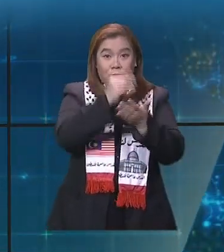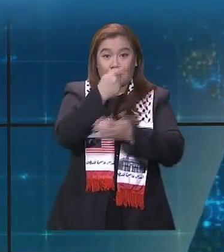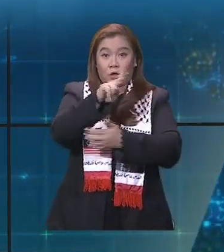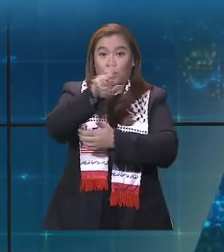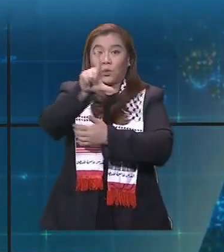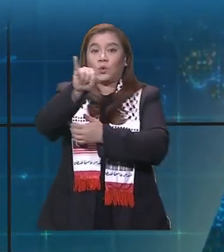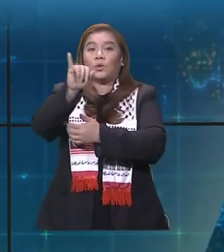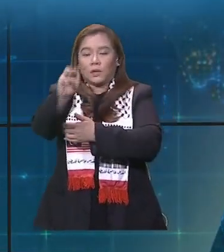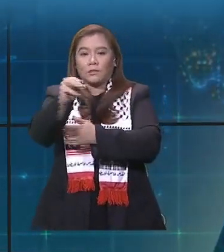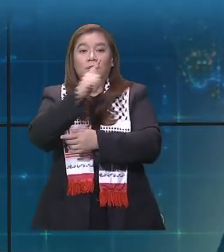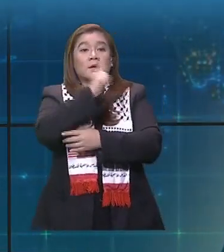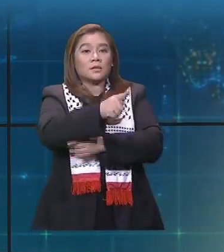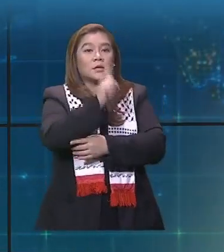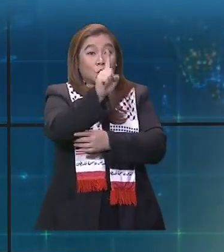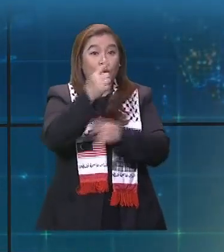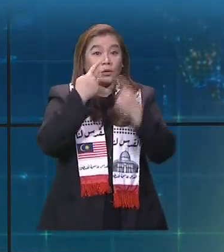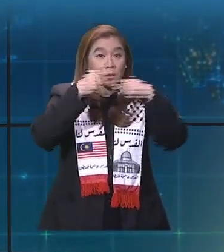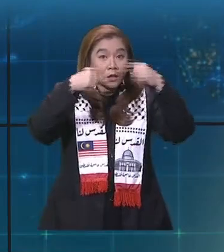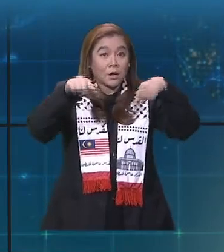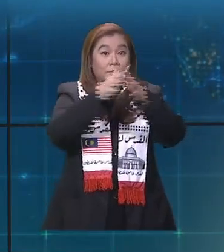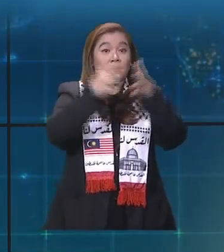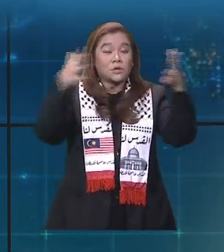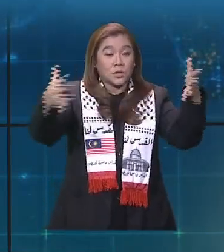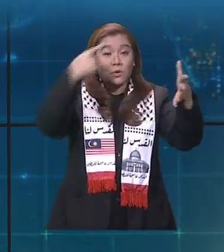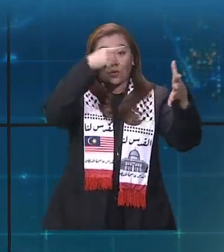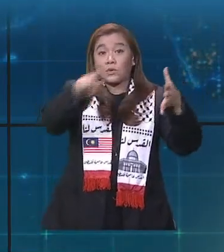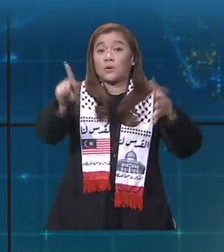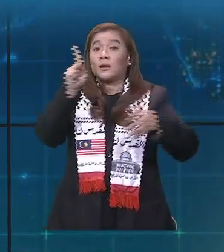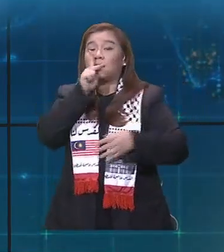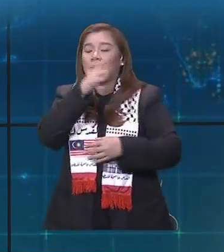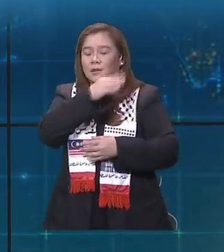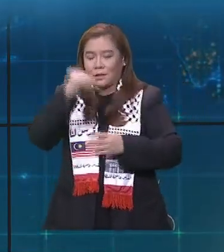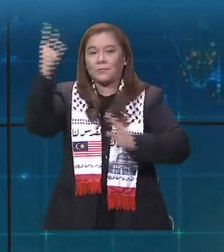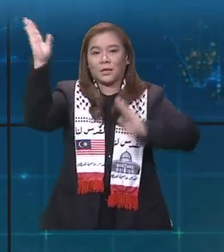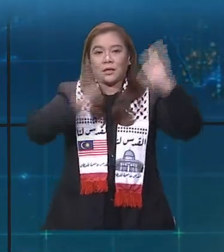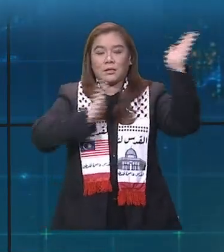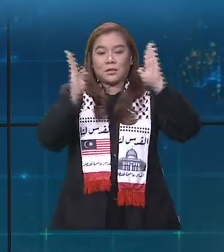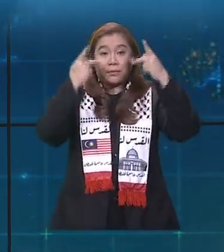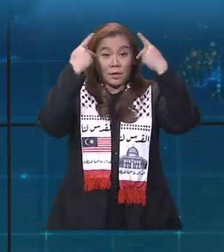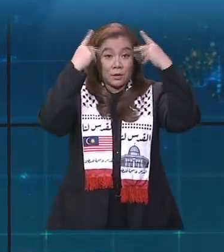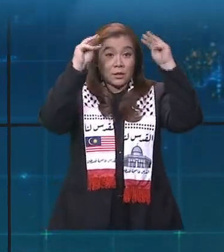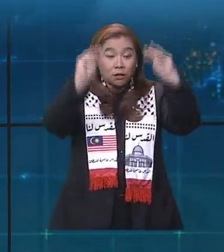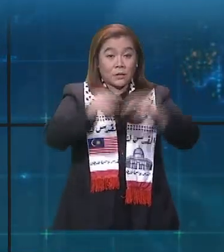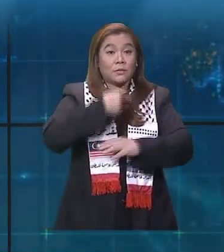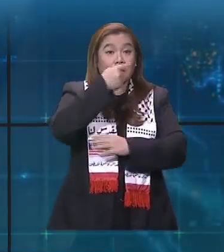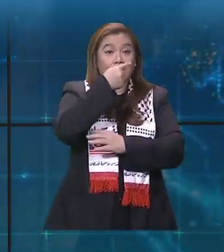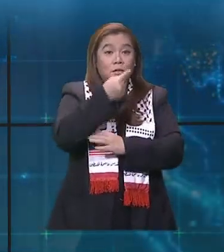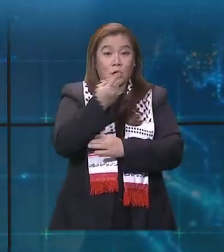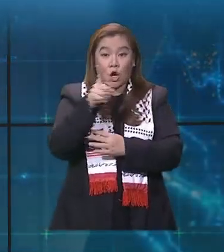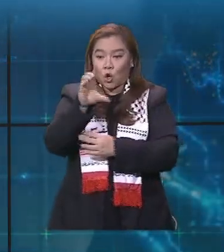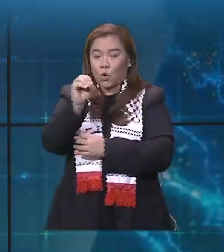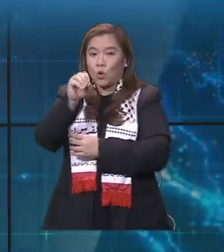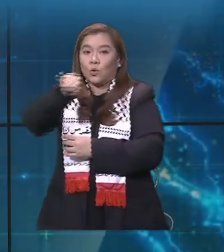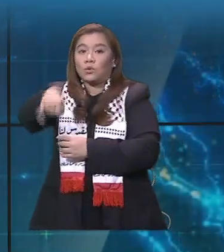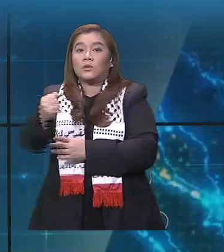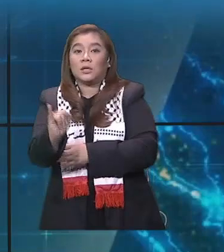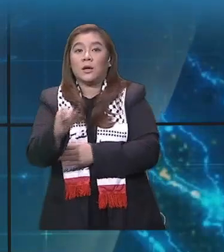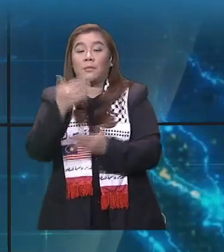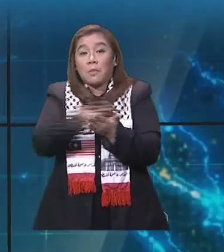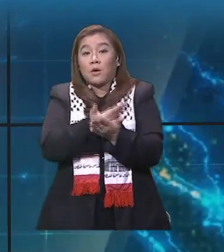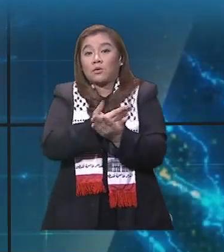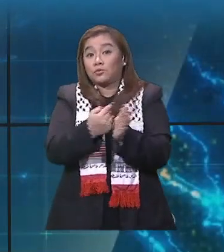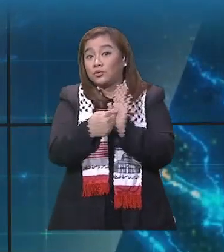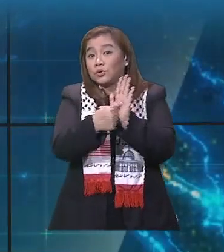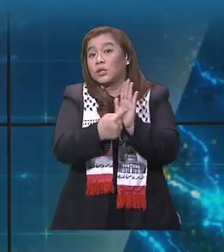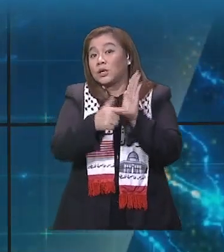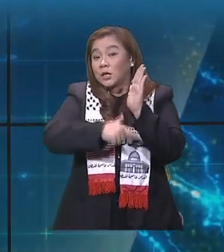Kulim merupakan satu kejayaan besar buat Kedah dan juga Malaysia. Perdana Menteri berkata loji baru itu menyalahkan kelebihan Malaysia